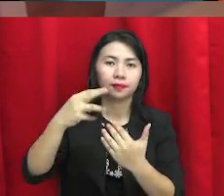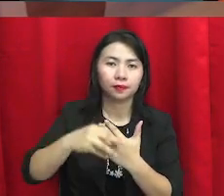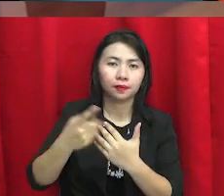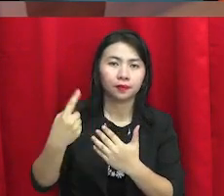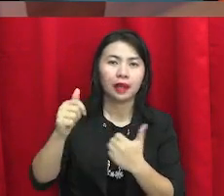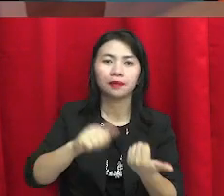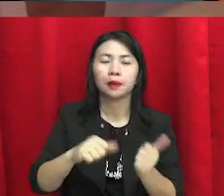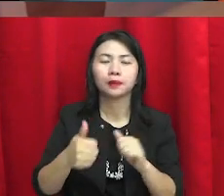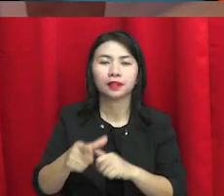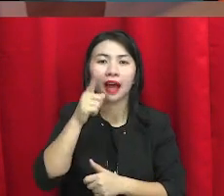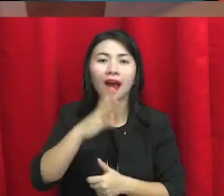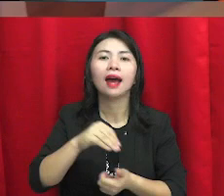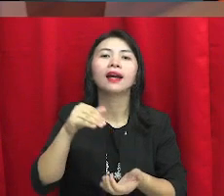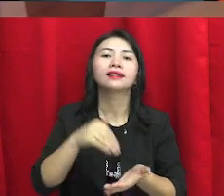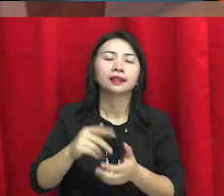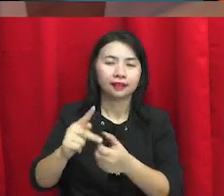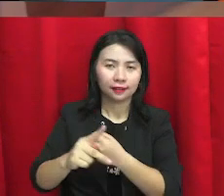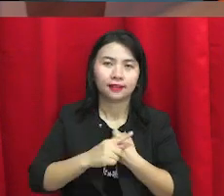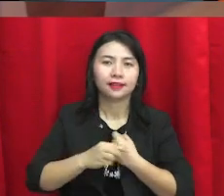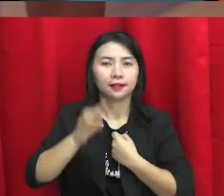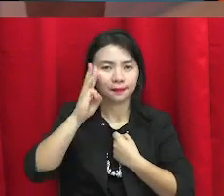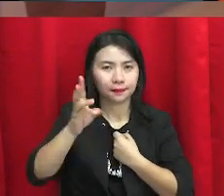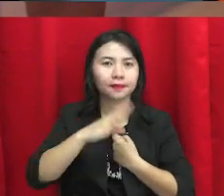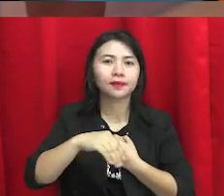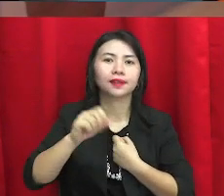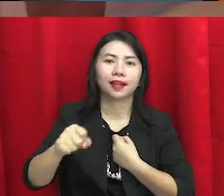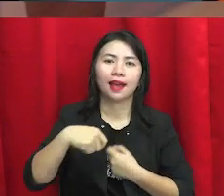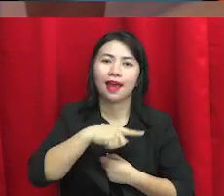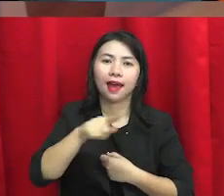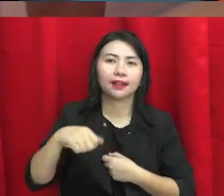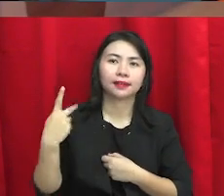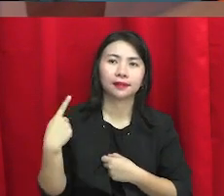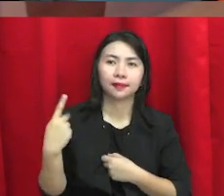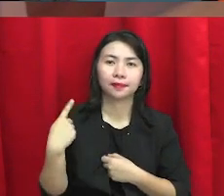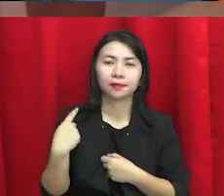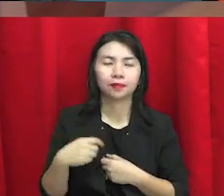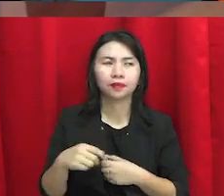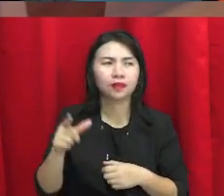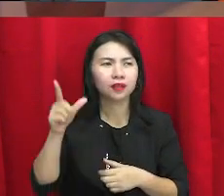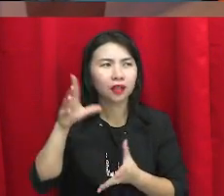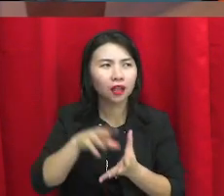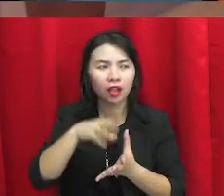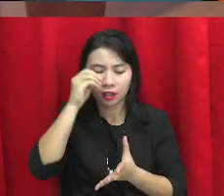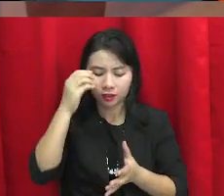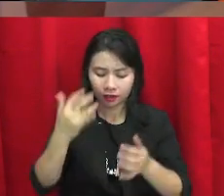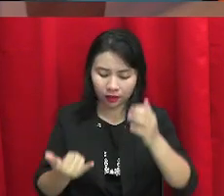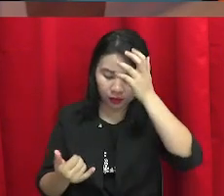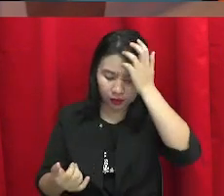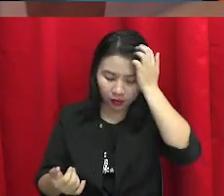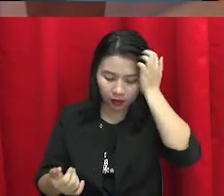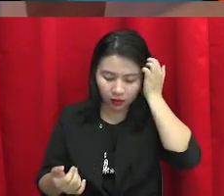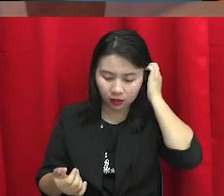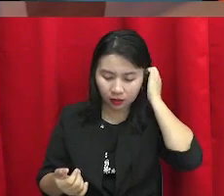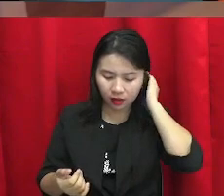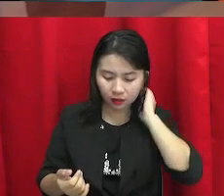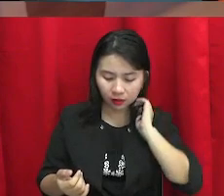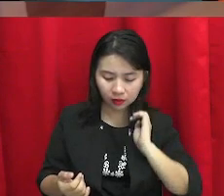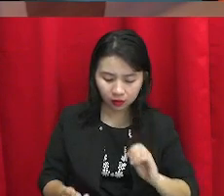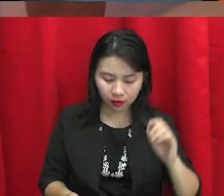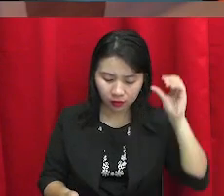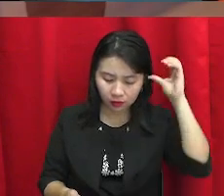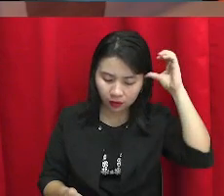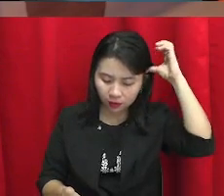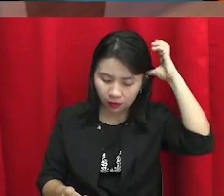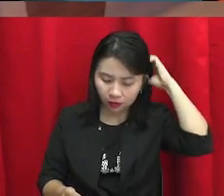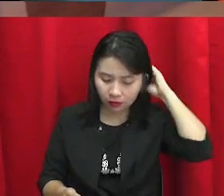And ayun, tune in lang po tayo at marami po tayong matutunghayan at mapapakinggan po ng mga prinsipyo patungkol po dito